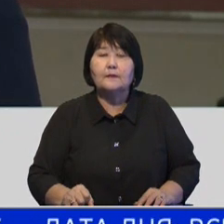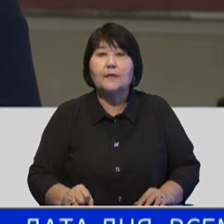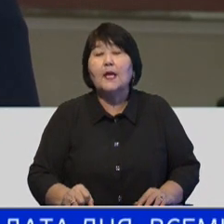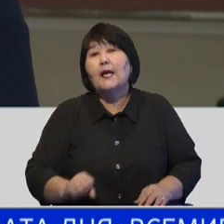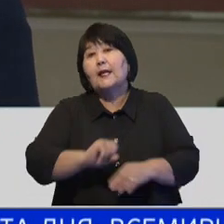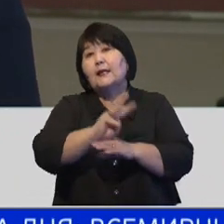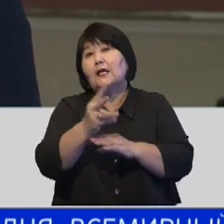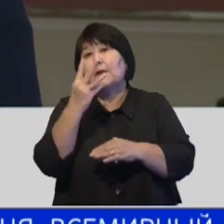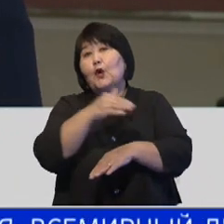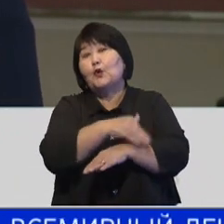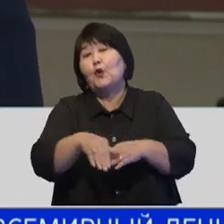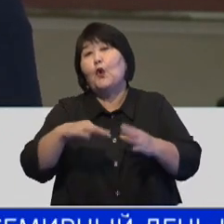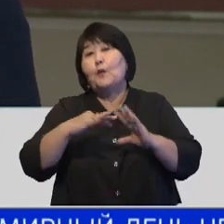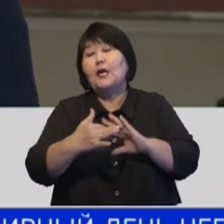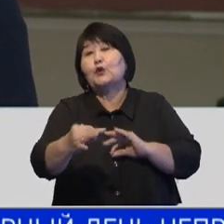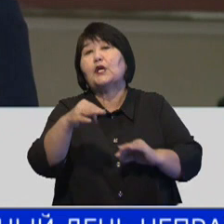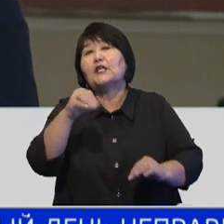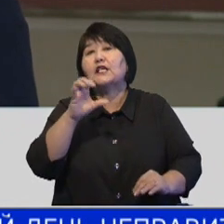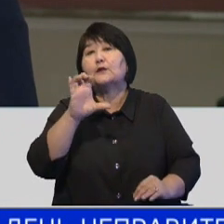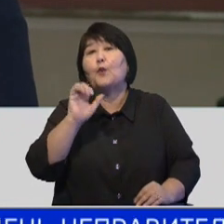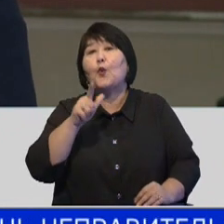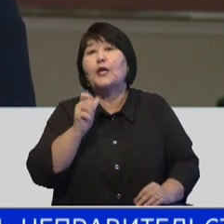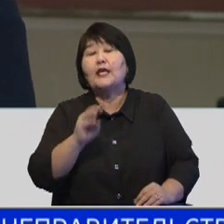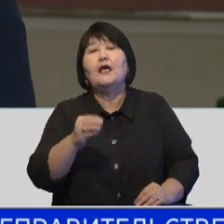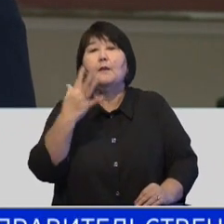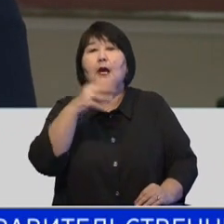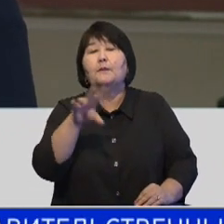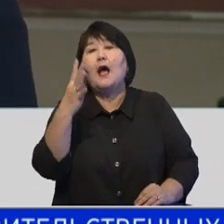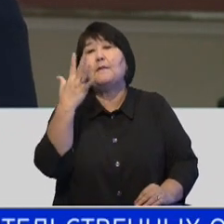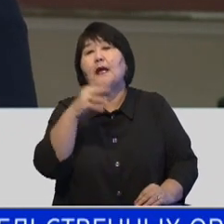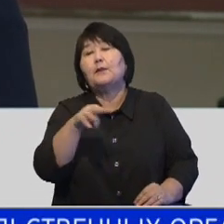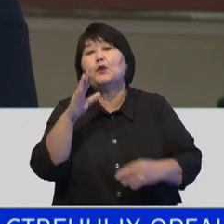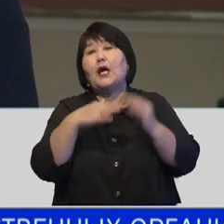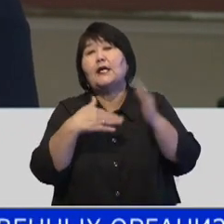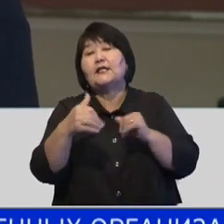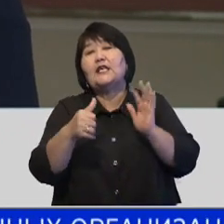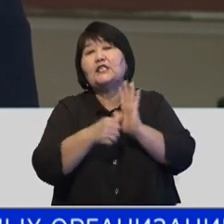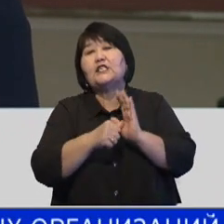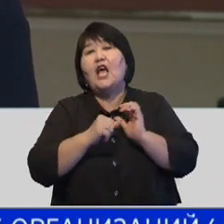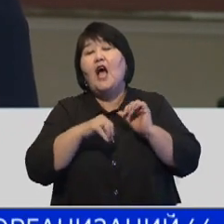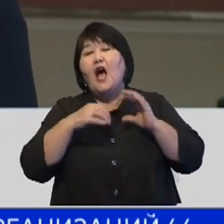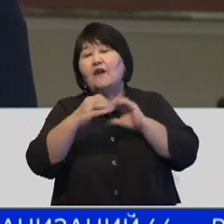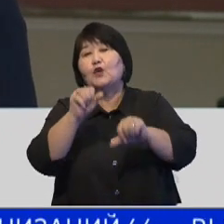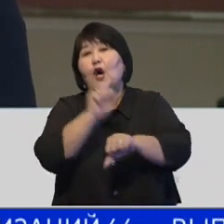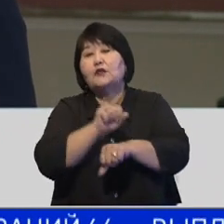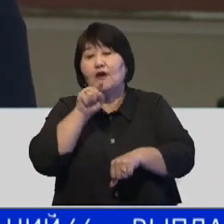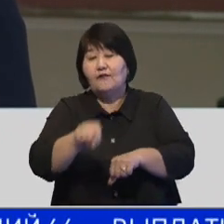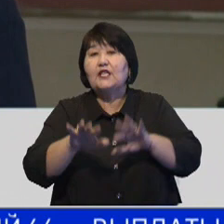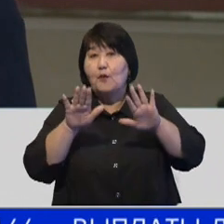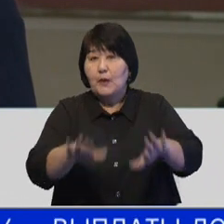на освещение трёх улиц в посёлке тасбугет более 5 млн 5 млн на строительство шести автобусных остановок в этом же